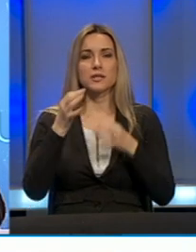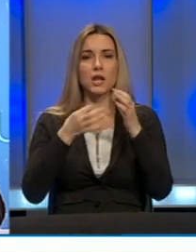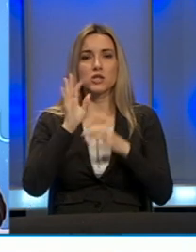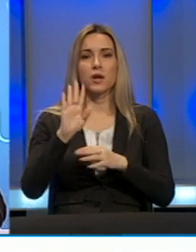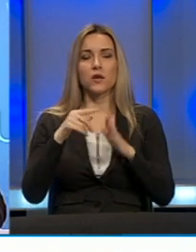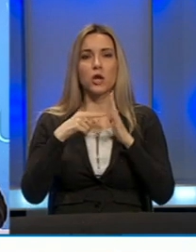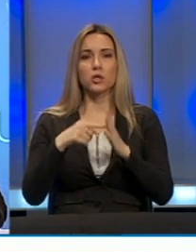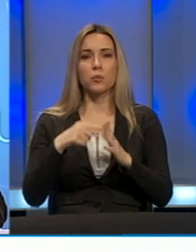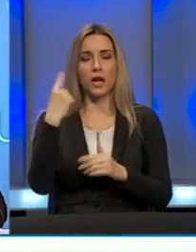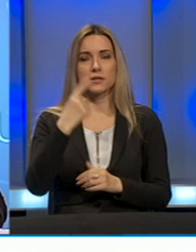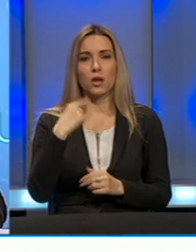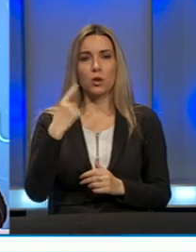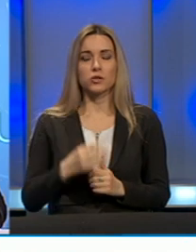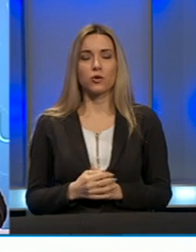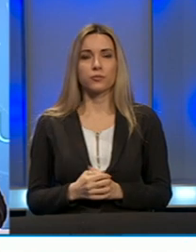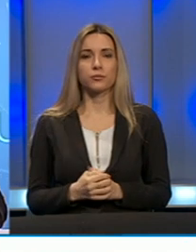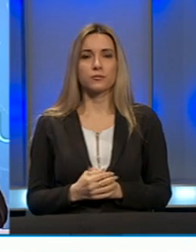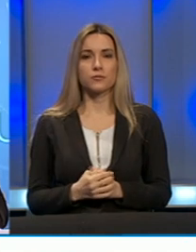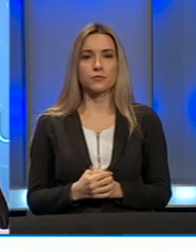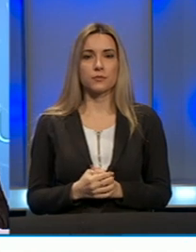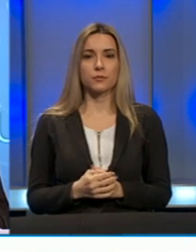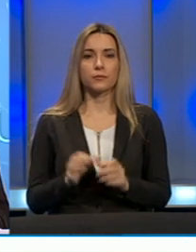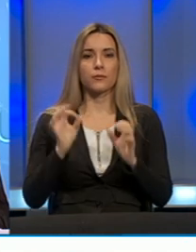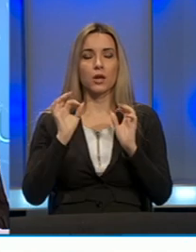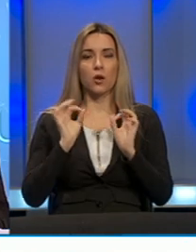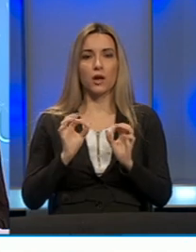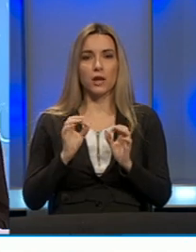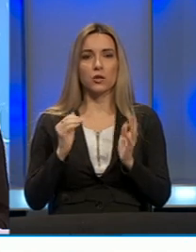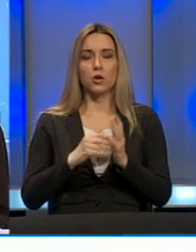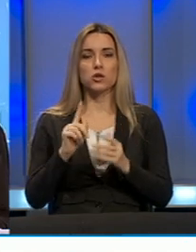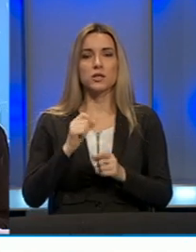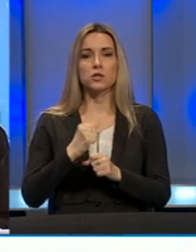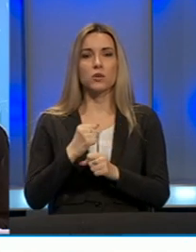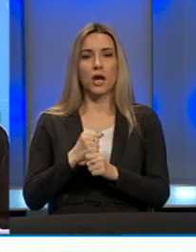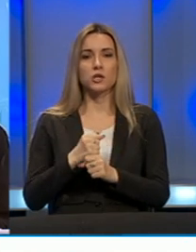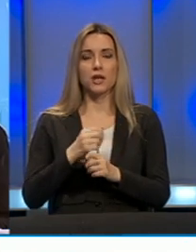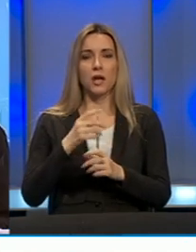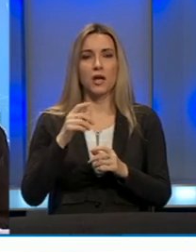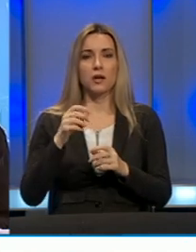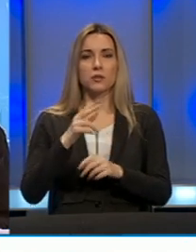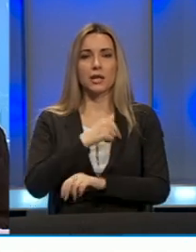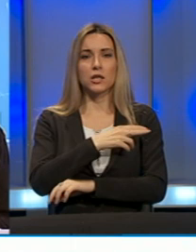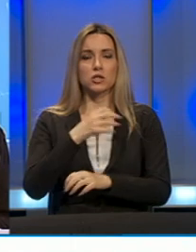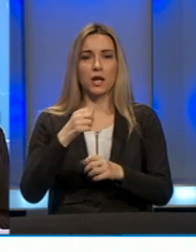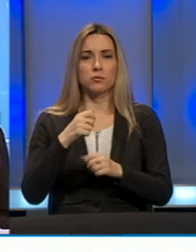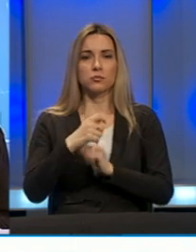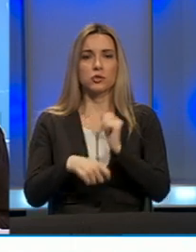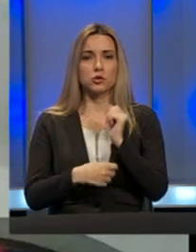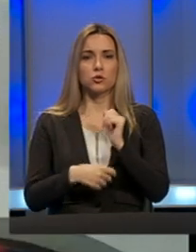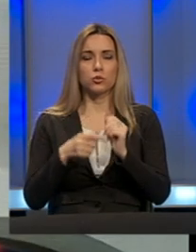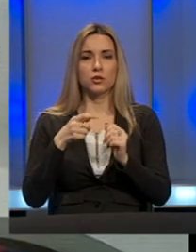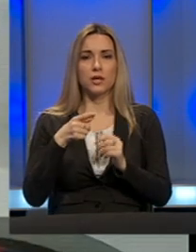vaše pokazalo lično? Ovako, konkretno, dakle, još nisu rađene kliničke studije za efekte BCG vakcine